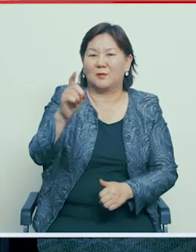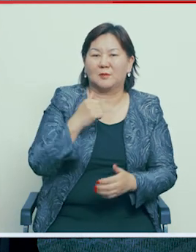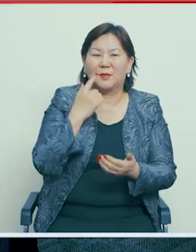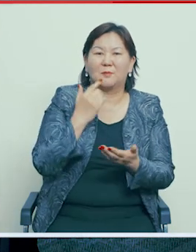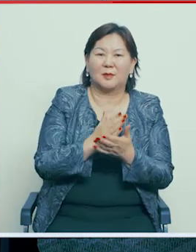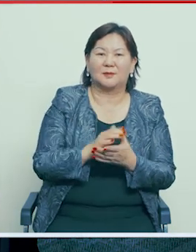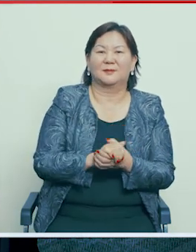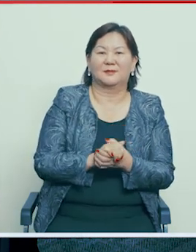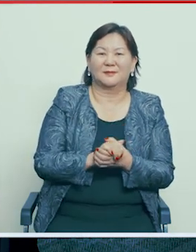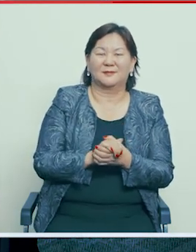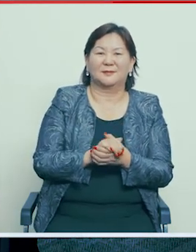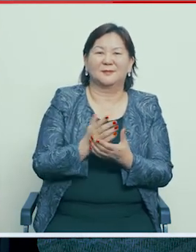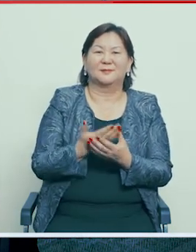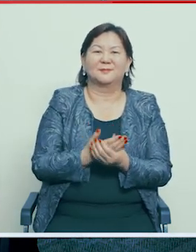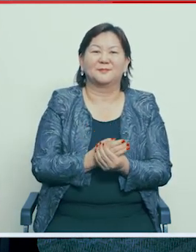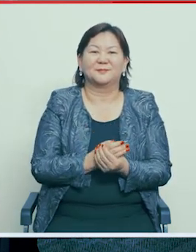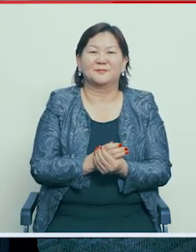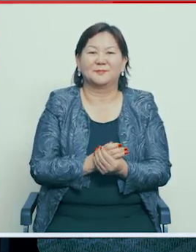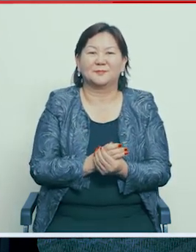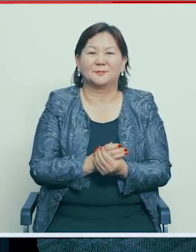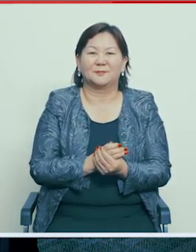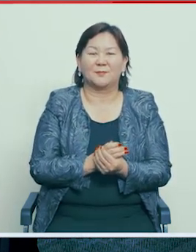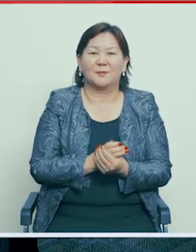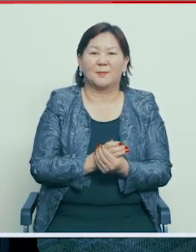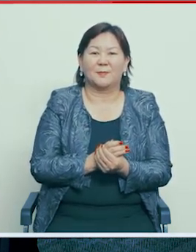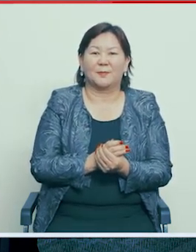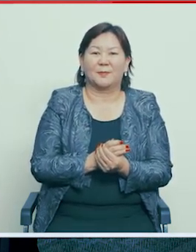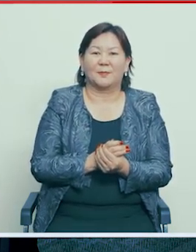Хан бүр хэлсэн. Тий.